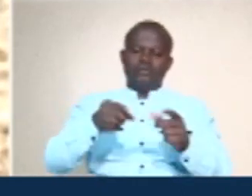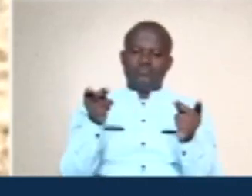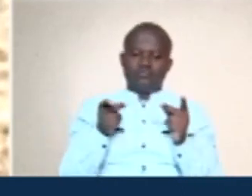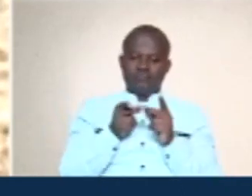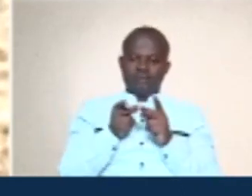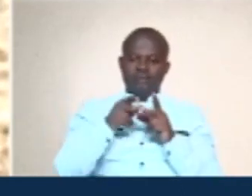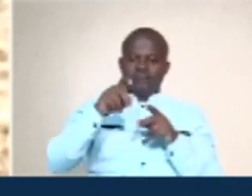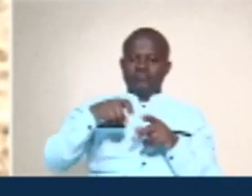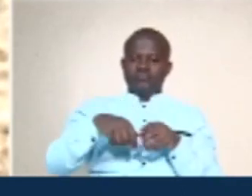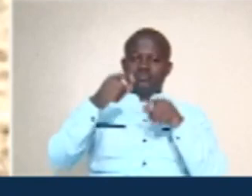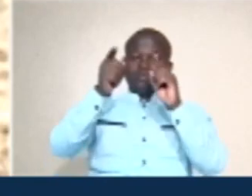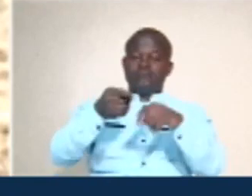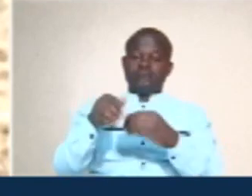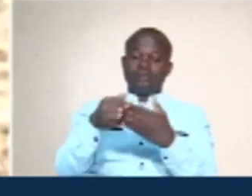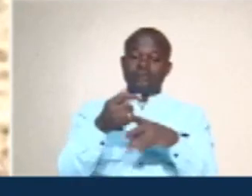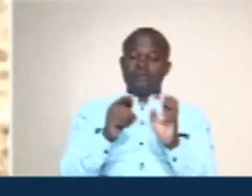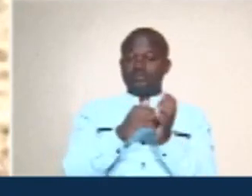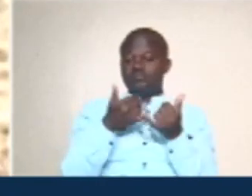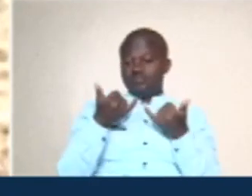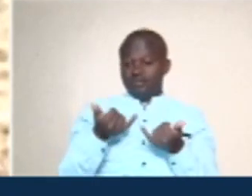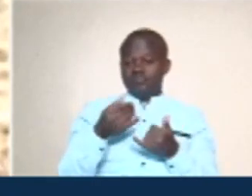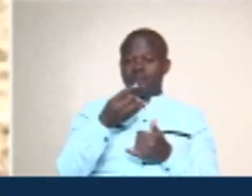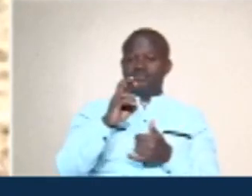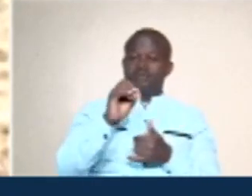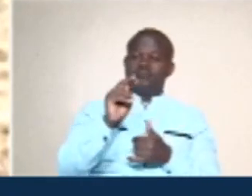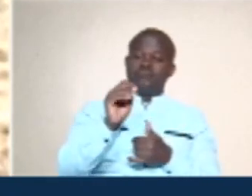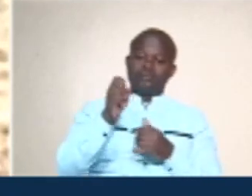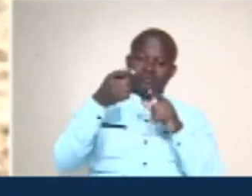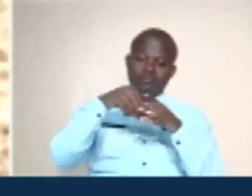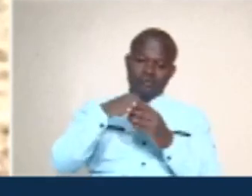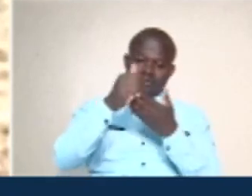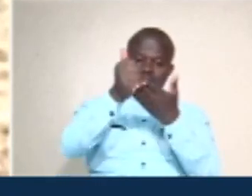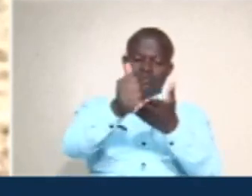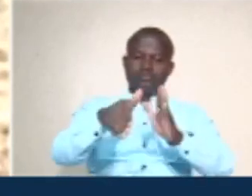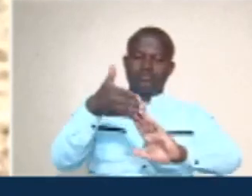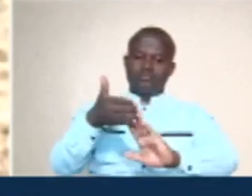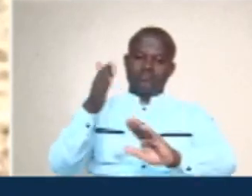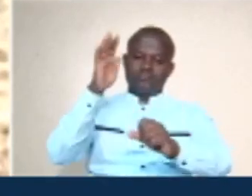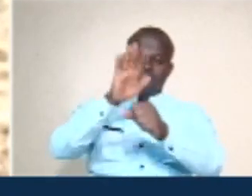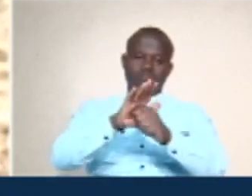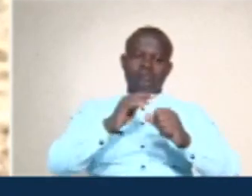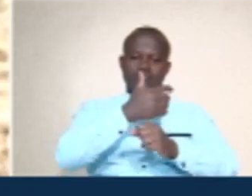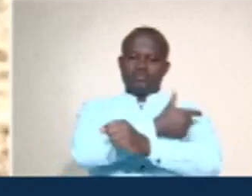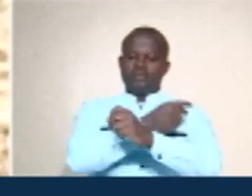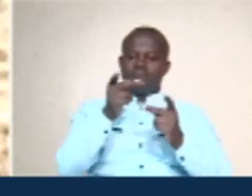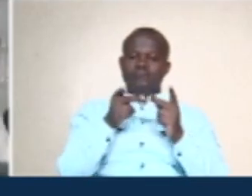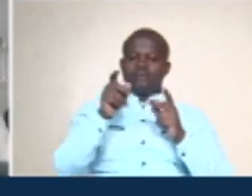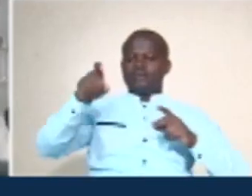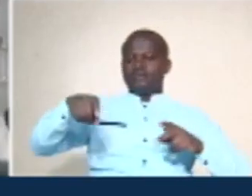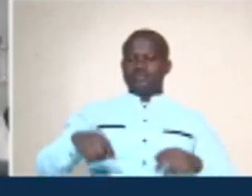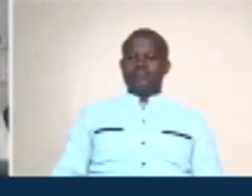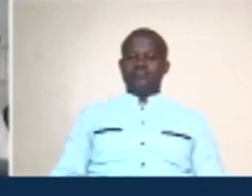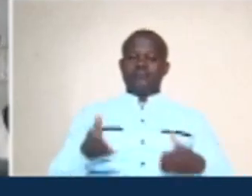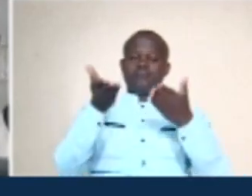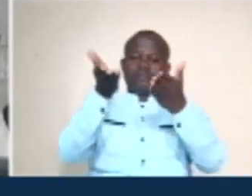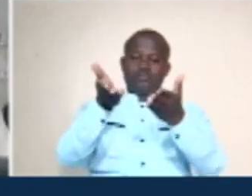aho zagomba kugera. Ariko aho izo drone ziziyemo zirimo kudufasha kwihutisha inkingo aho zikenewe.